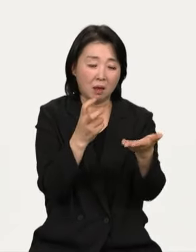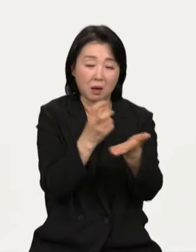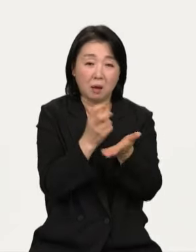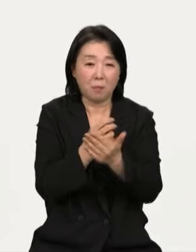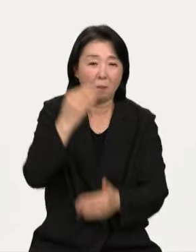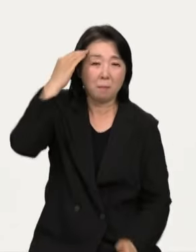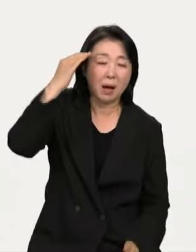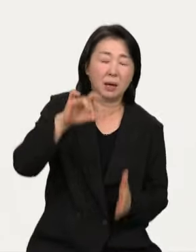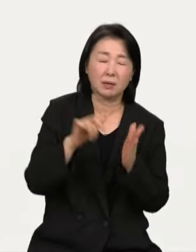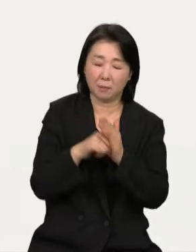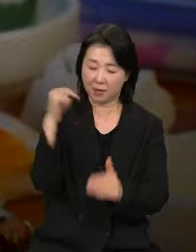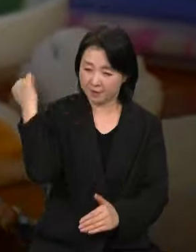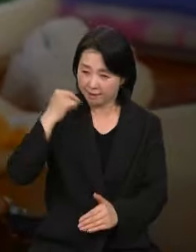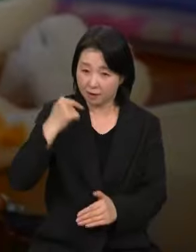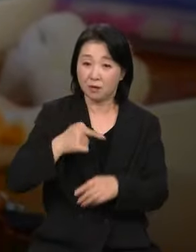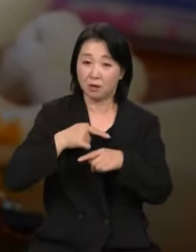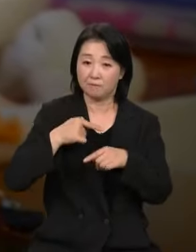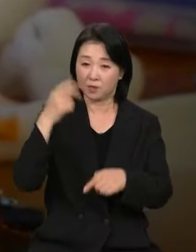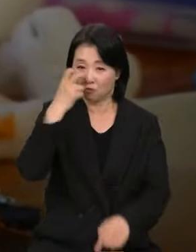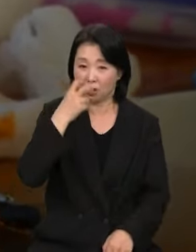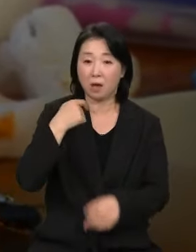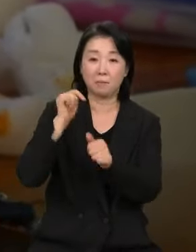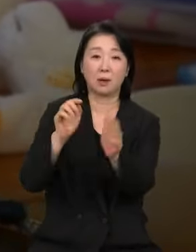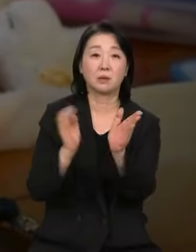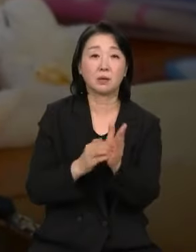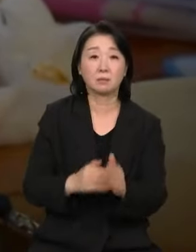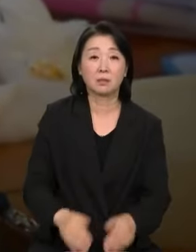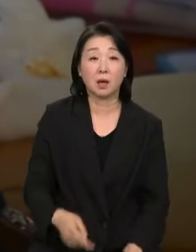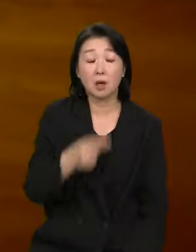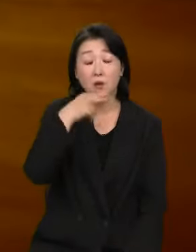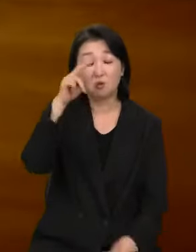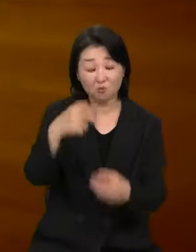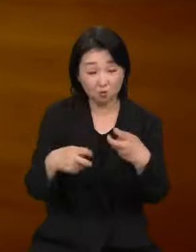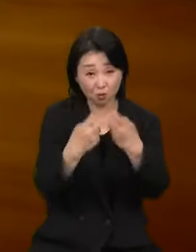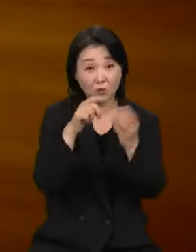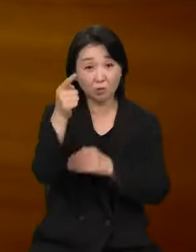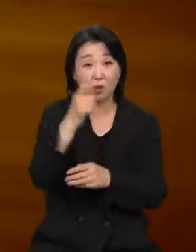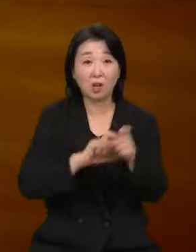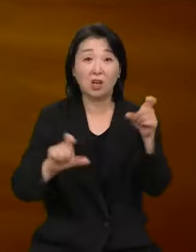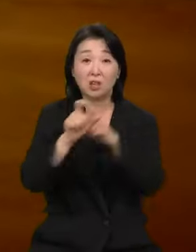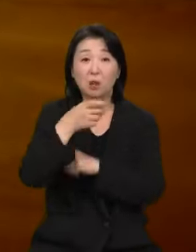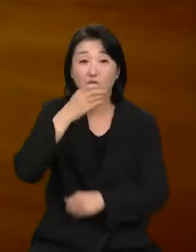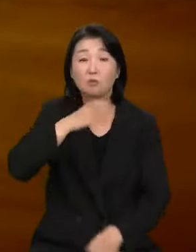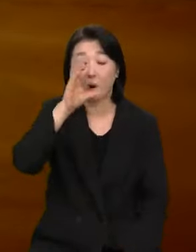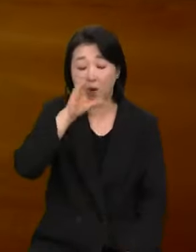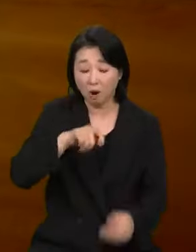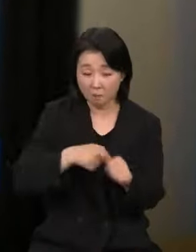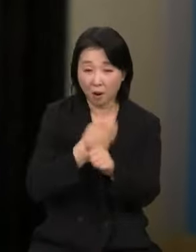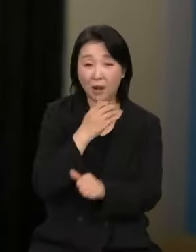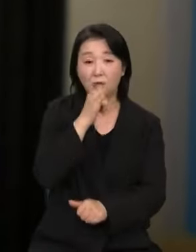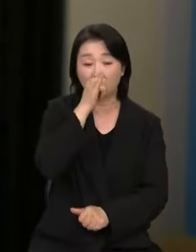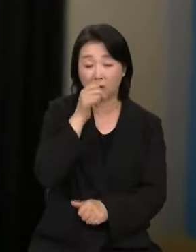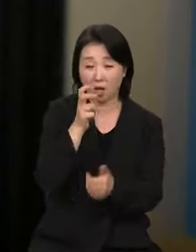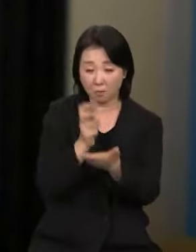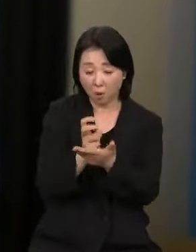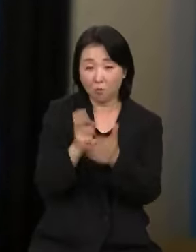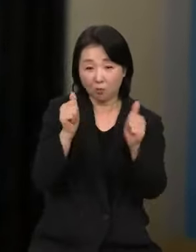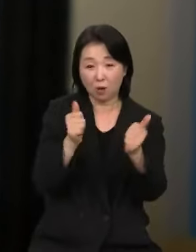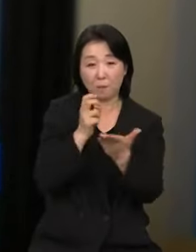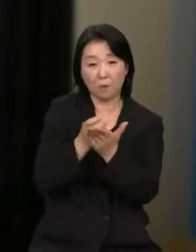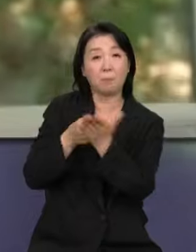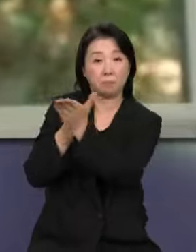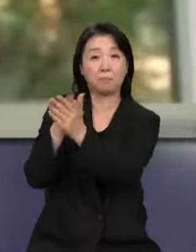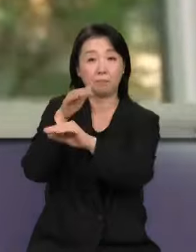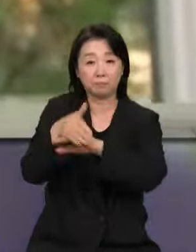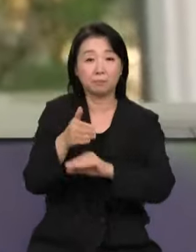검찰청에 지시했습니다 음주 교통사고 이후 일부러 술을 더 먹는 것도 처벌할 수 있도록 법무부의 입법을